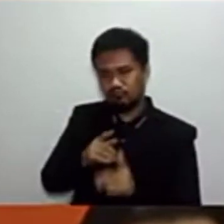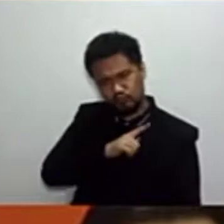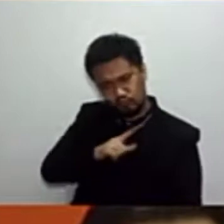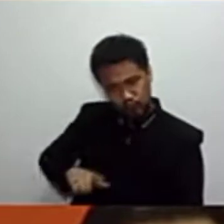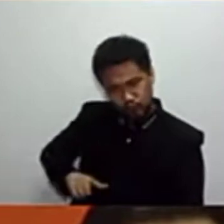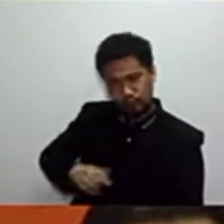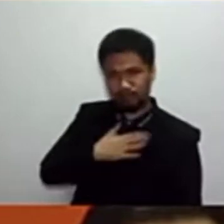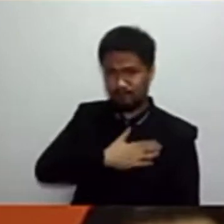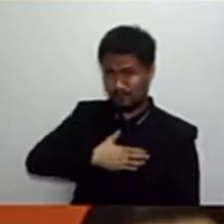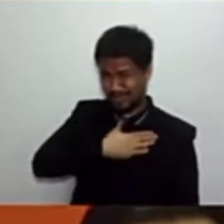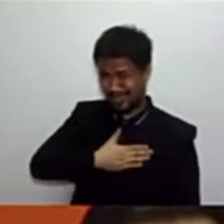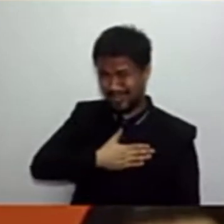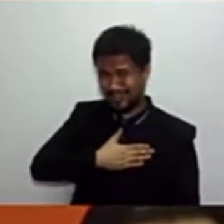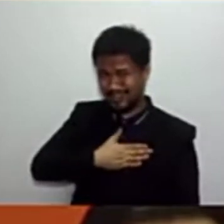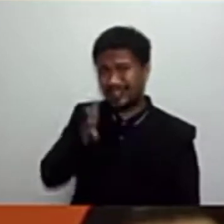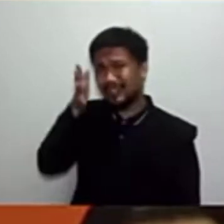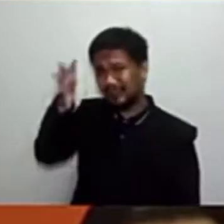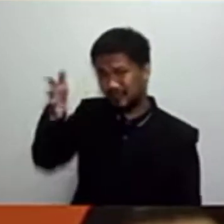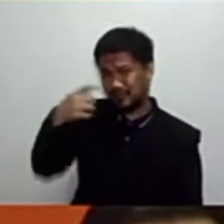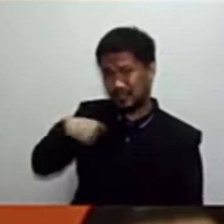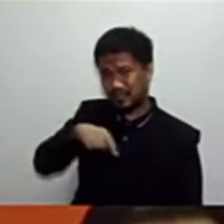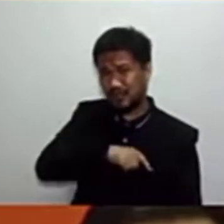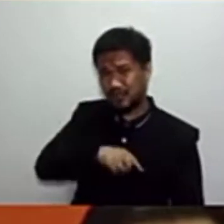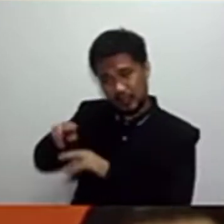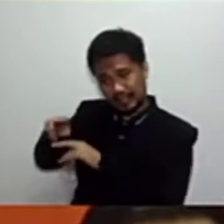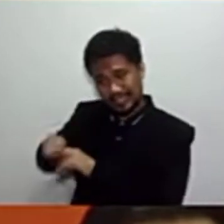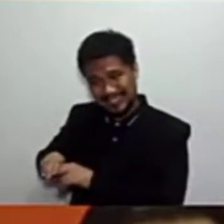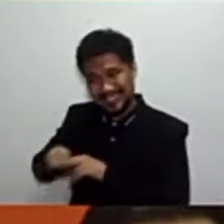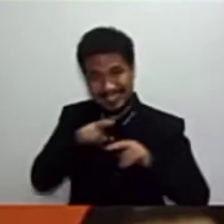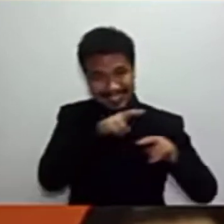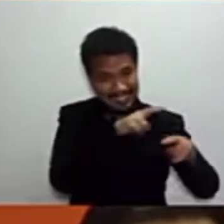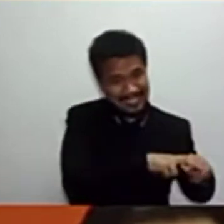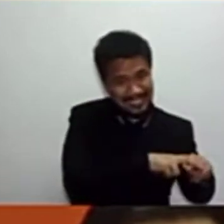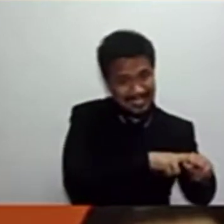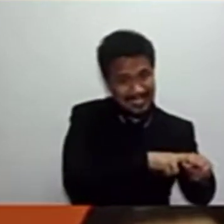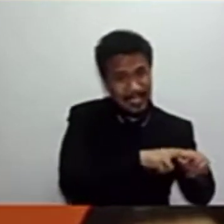sana'y mapaupo kami katabi